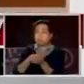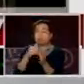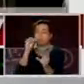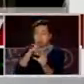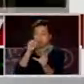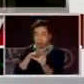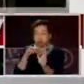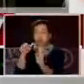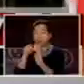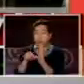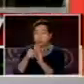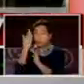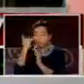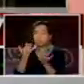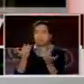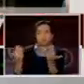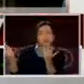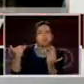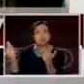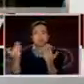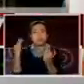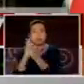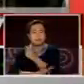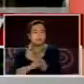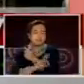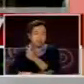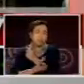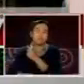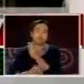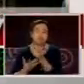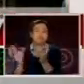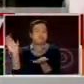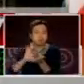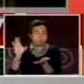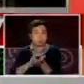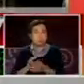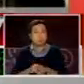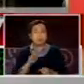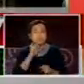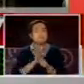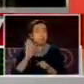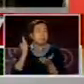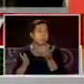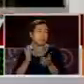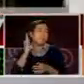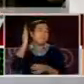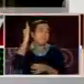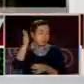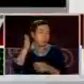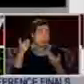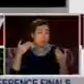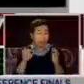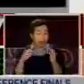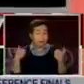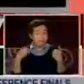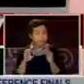na paratingin ang foreign investment at walang foreign investor. I promise you, na darating kung merong bayan na may batas